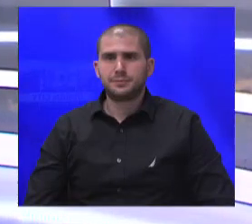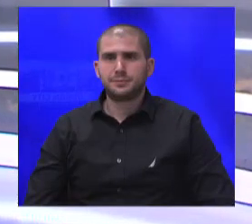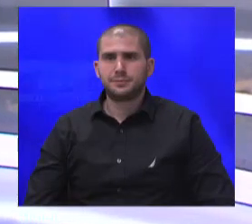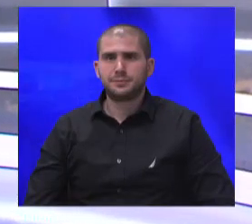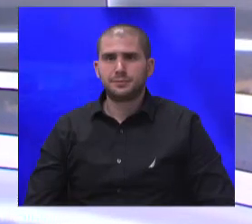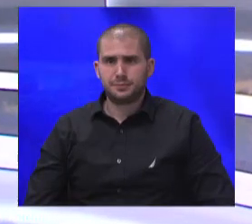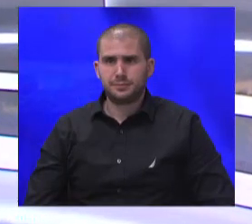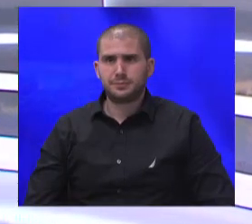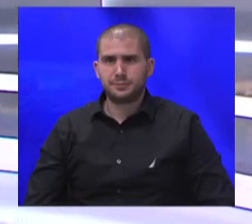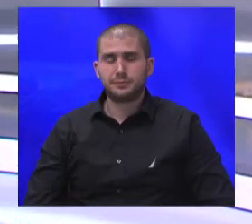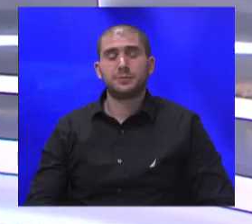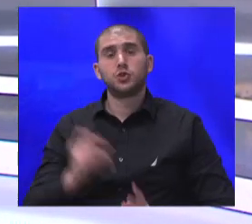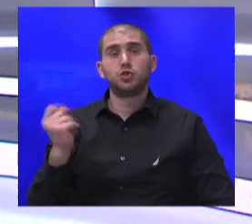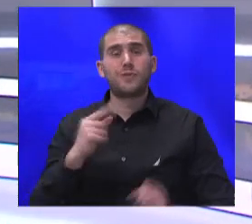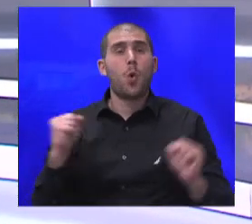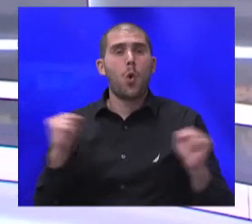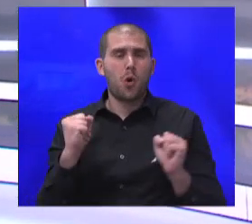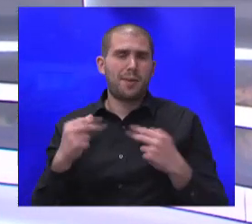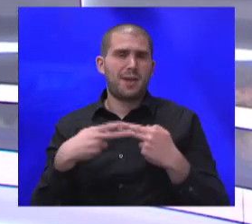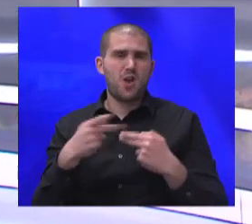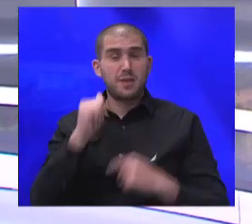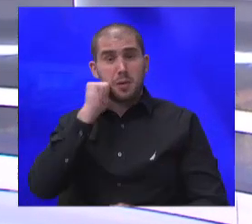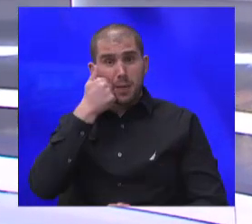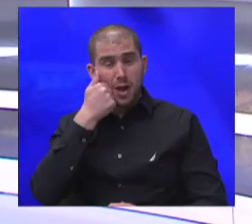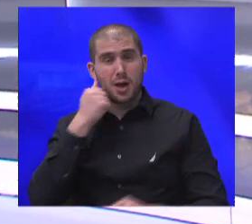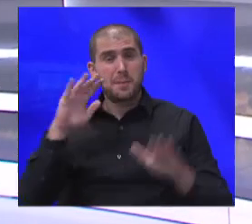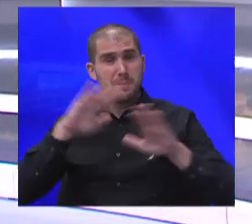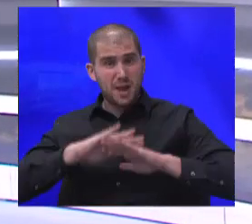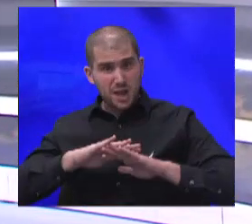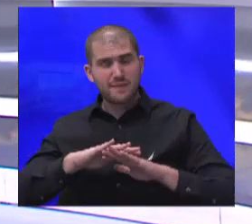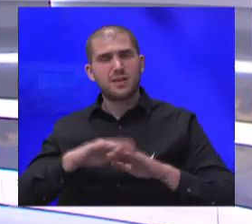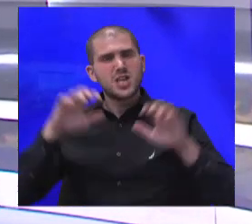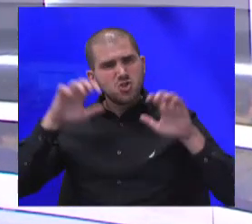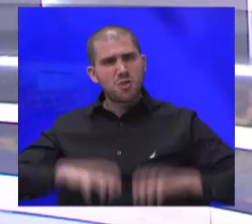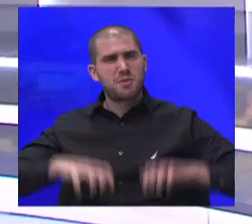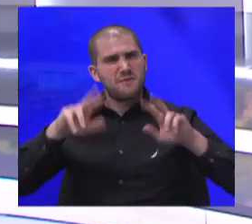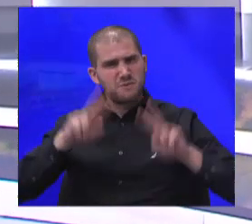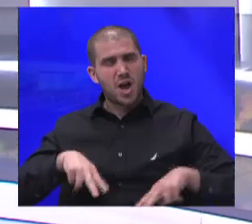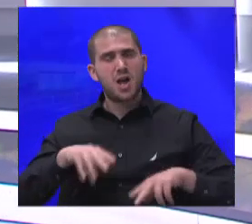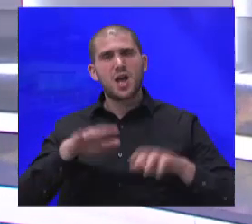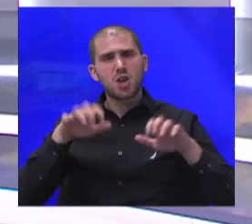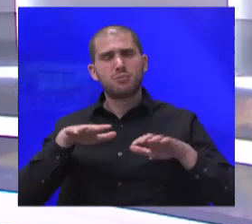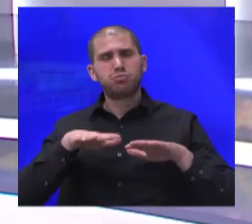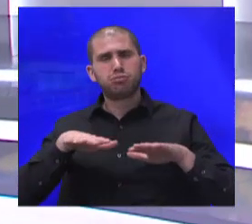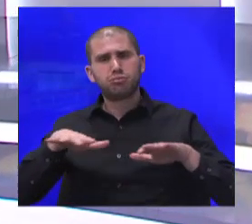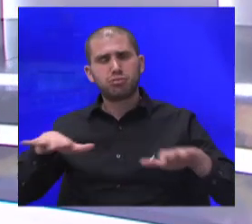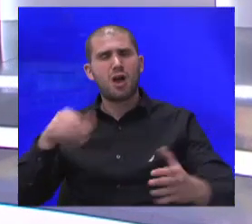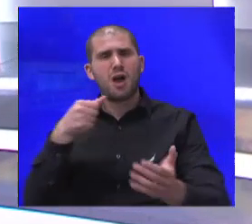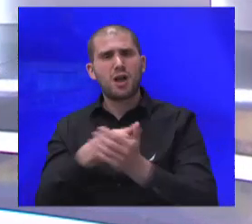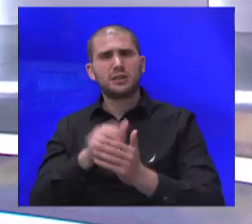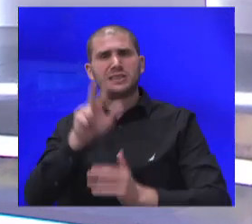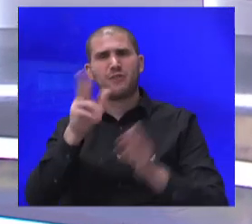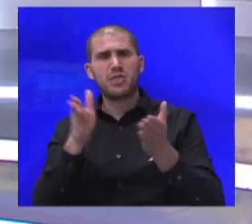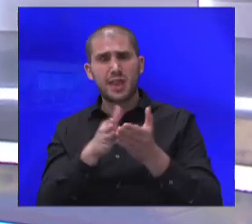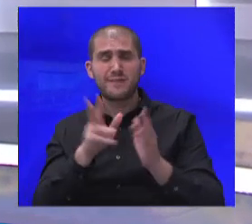אז שבוע חורפי לפנינו, ממחר בשעות הערב יתחזקו הגשמים, הגשם יתפשט בהדרגה עד לצפון הנגב, קיים גם חשש